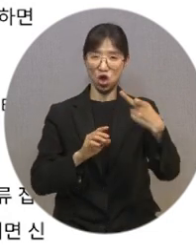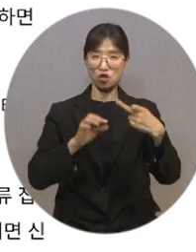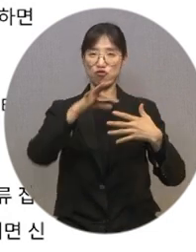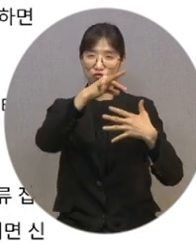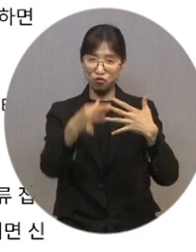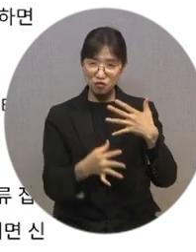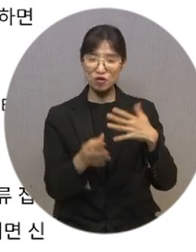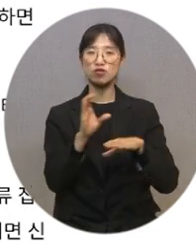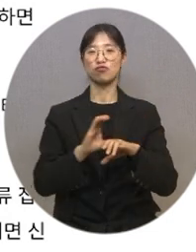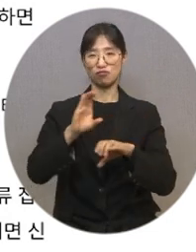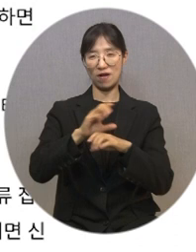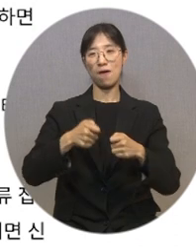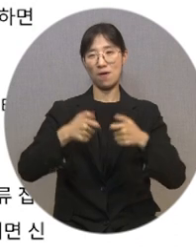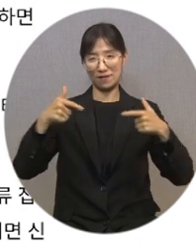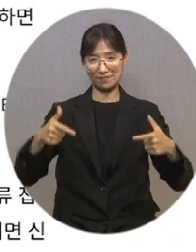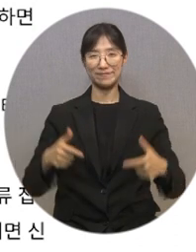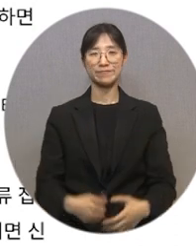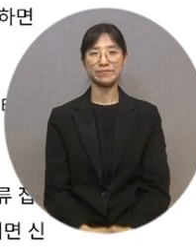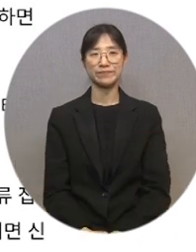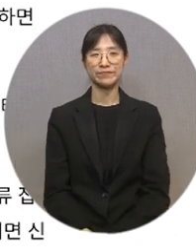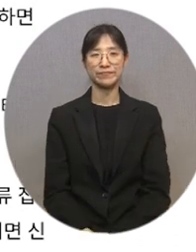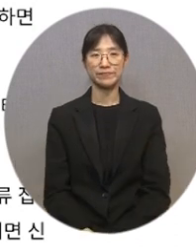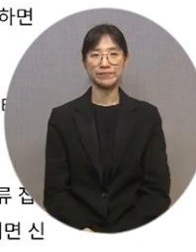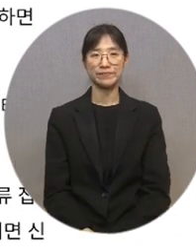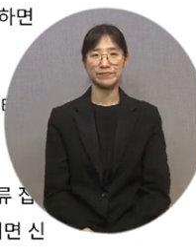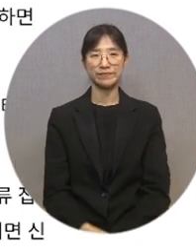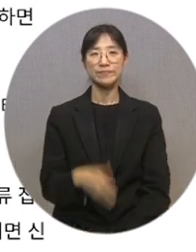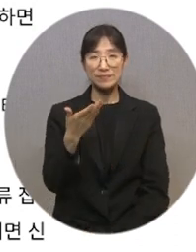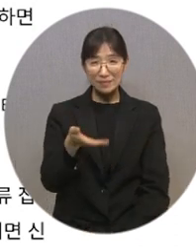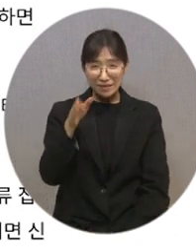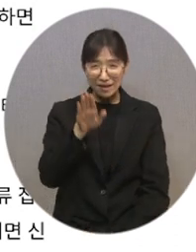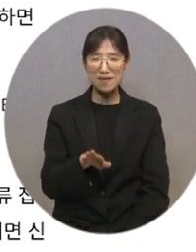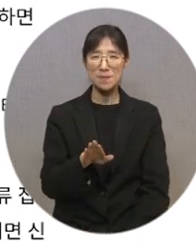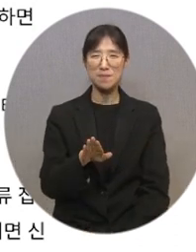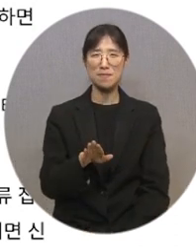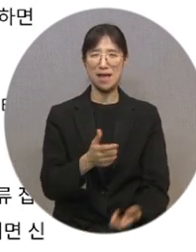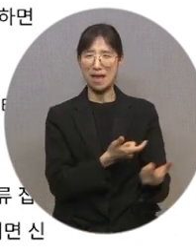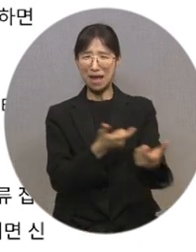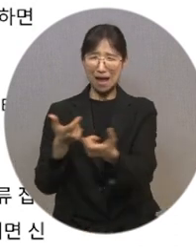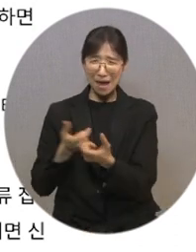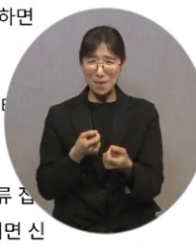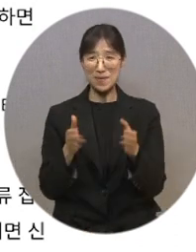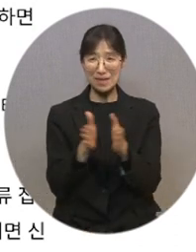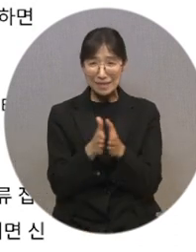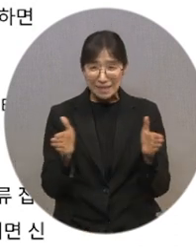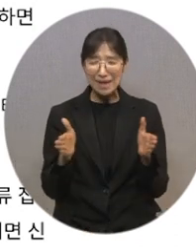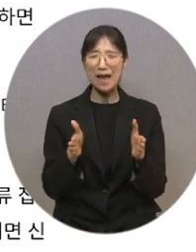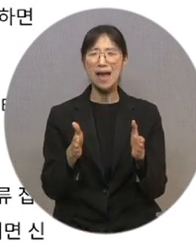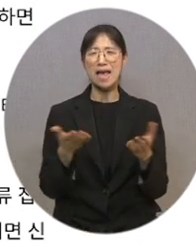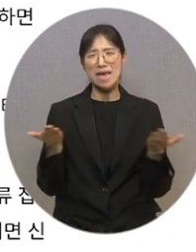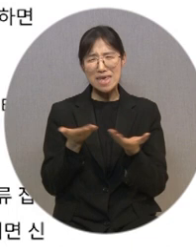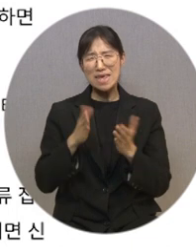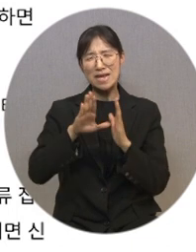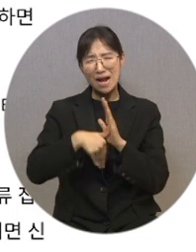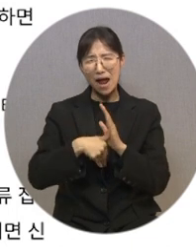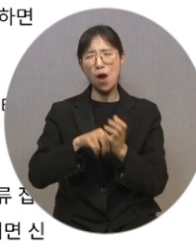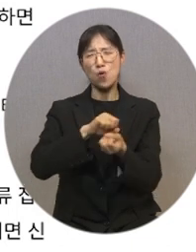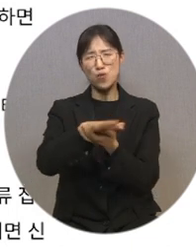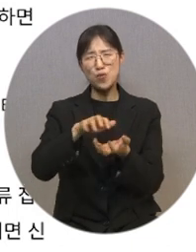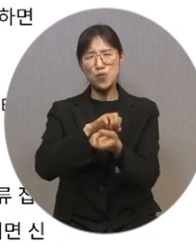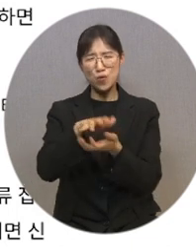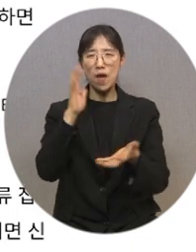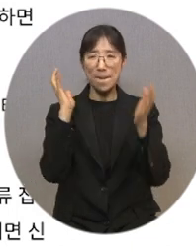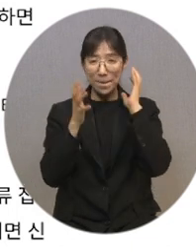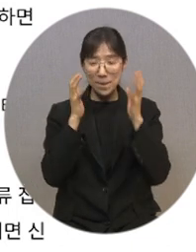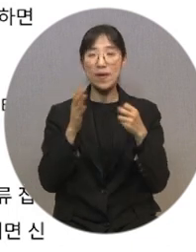대해 추가로 확대하기로 했습니다 다만 복지부는 일괄적으로 시행할 경우 현장에서 혼란이 발생할 수